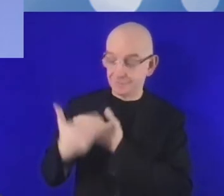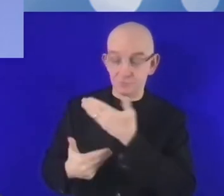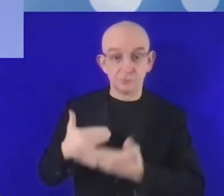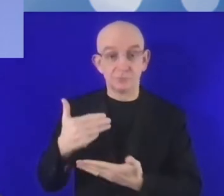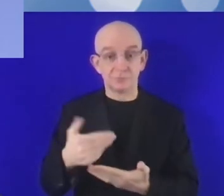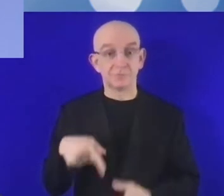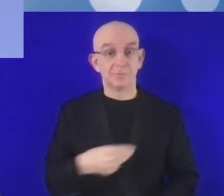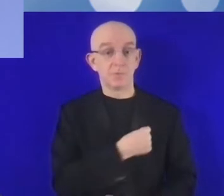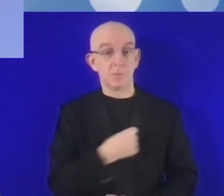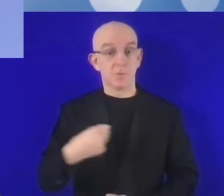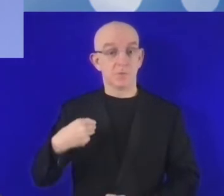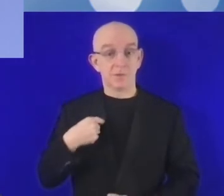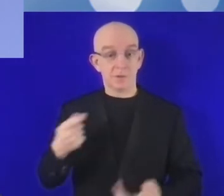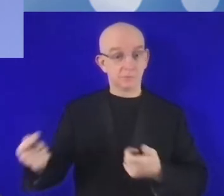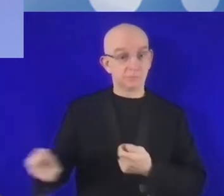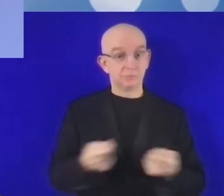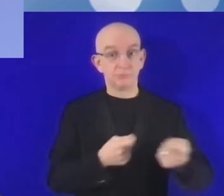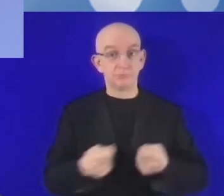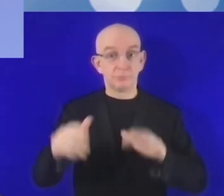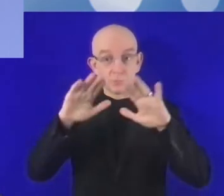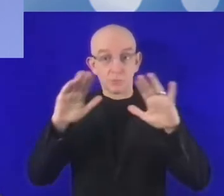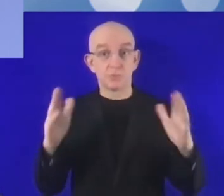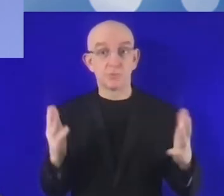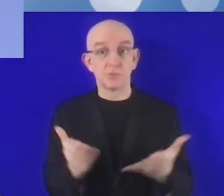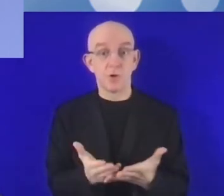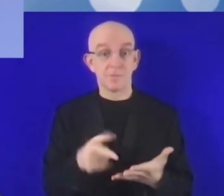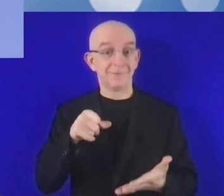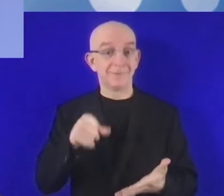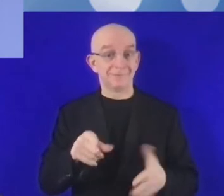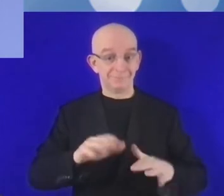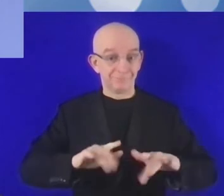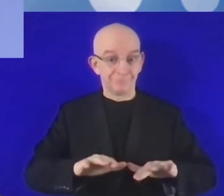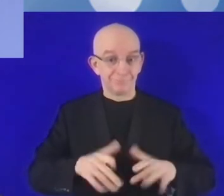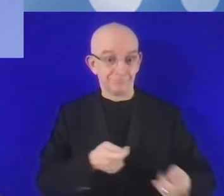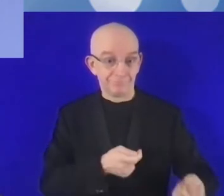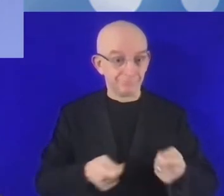dans un monde numérique maintenant. C'est un fait. C'est pour la première fois dans l'histoire que nous nous rencontrons